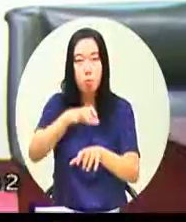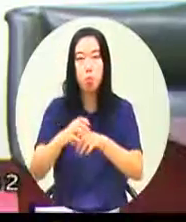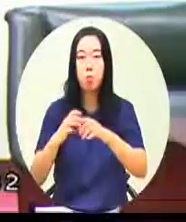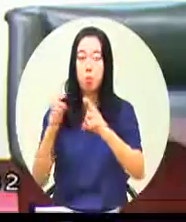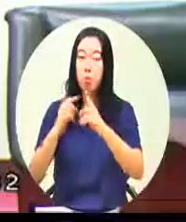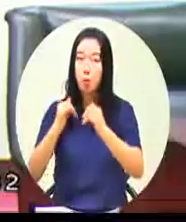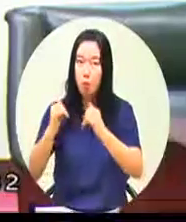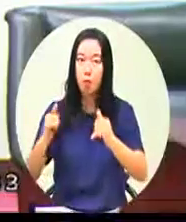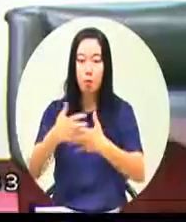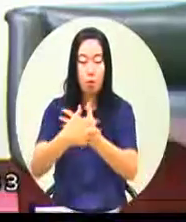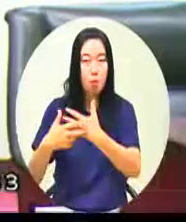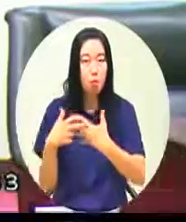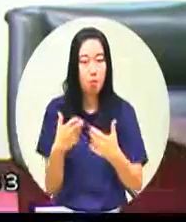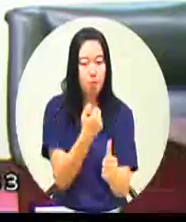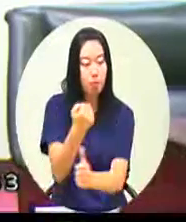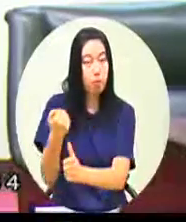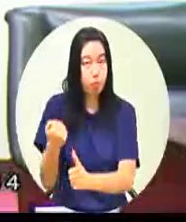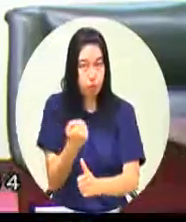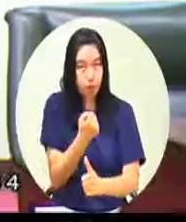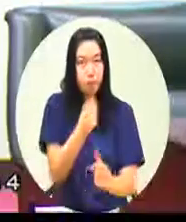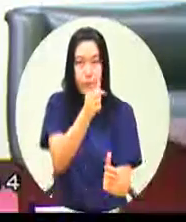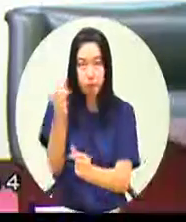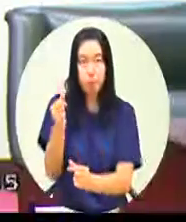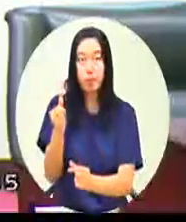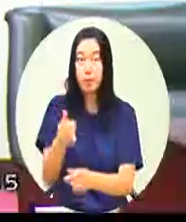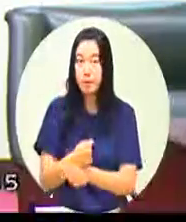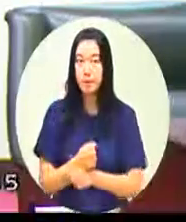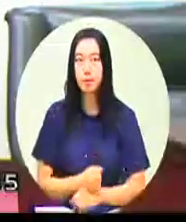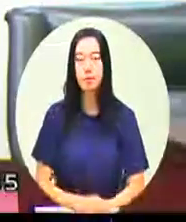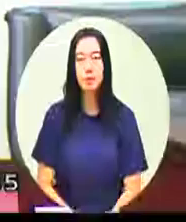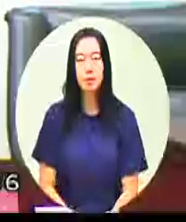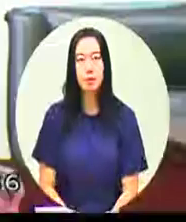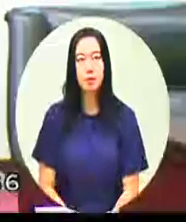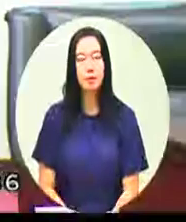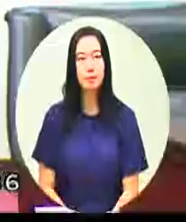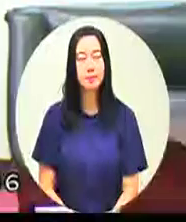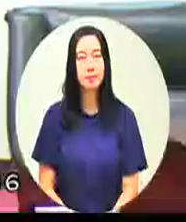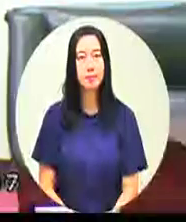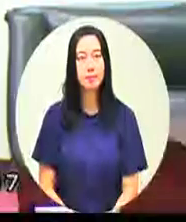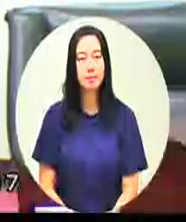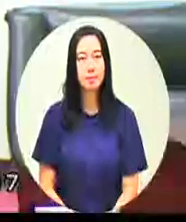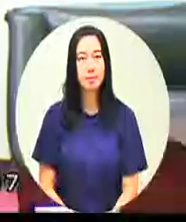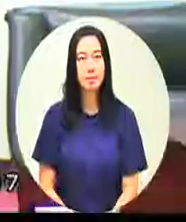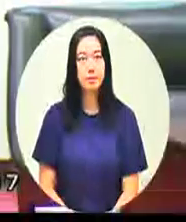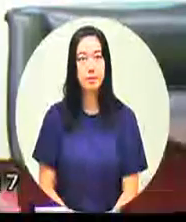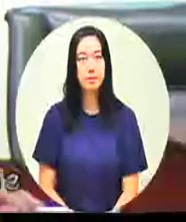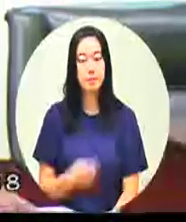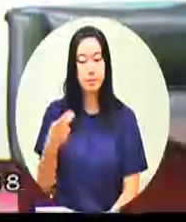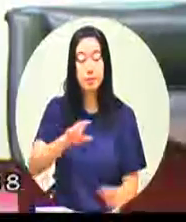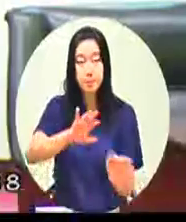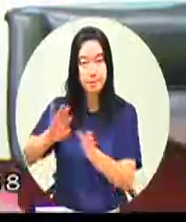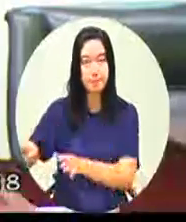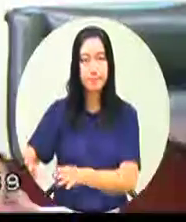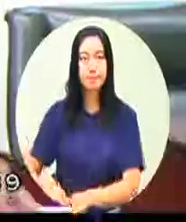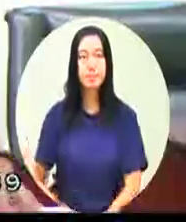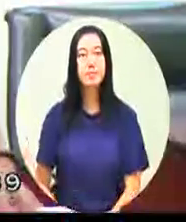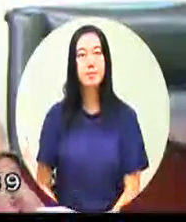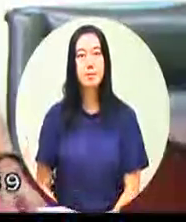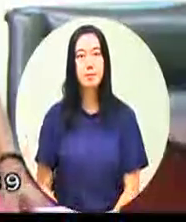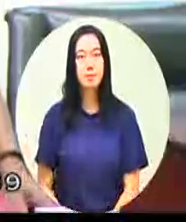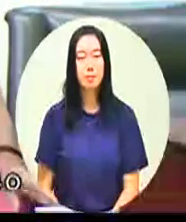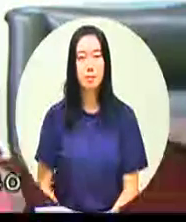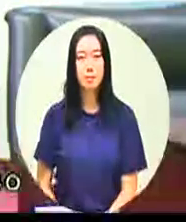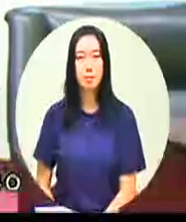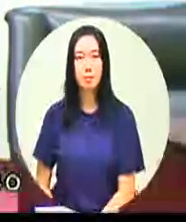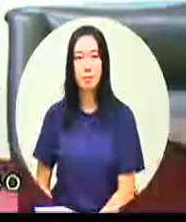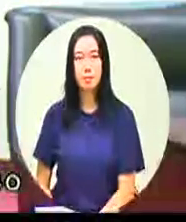卫生的把关，我们要来做，要更谨慎了哈。 我个来个努力哈。 啊，搁一点，我要请教，这个是检验单